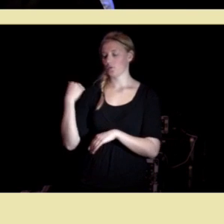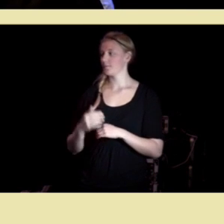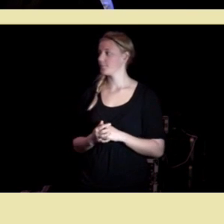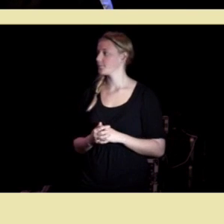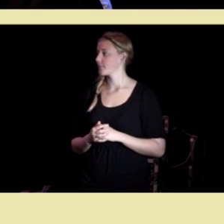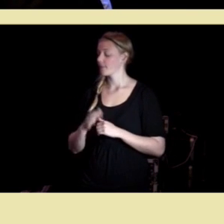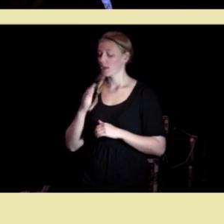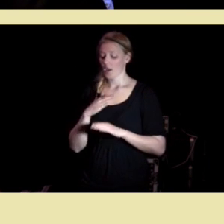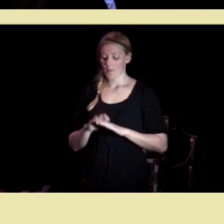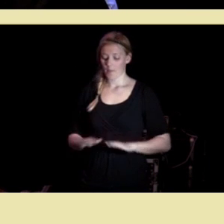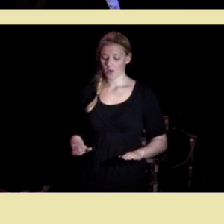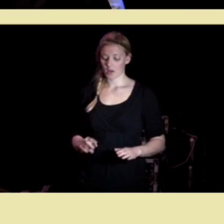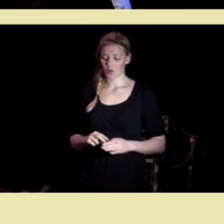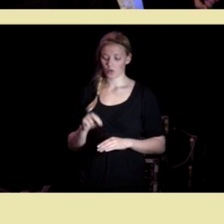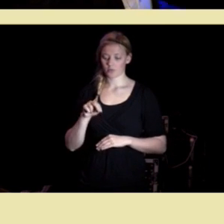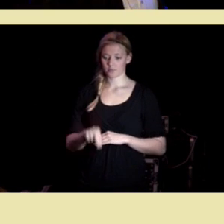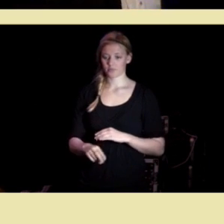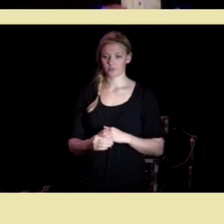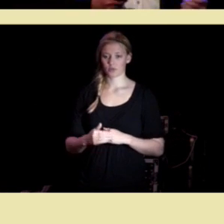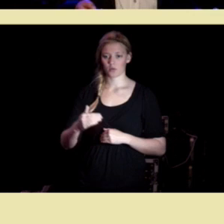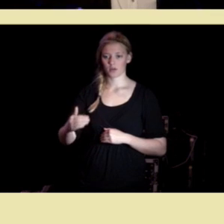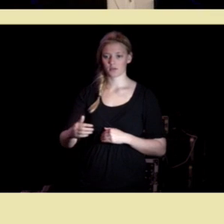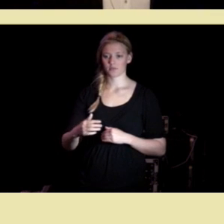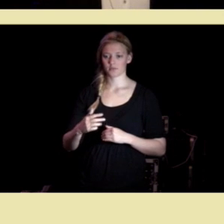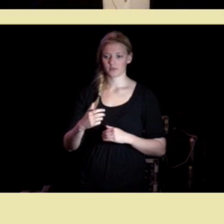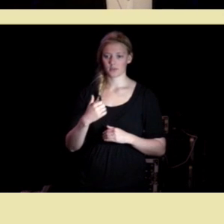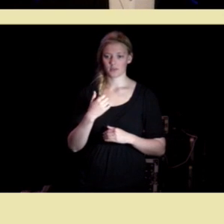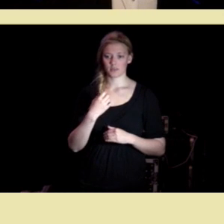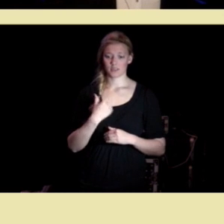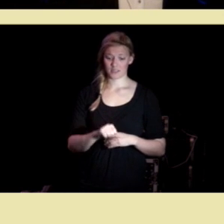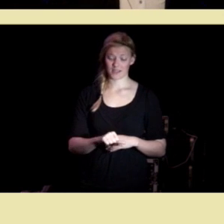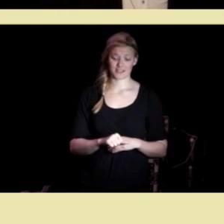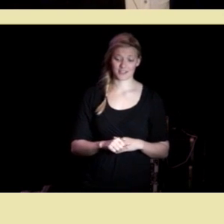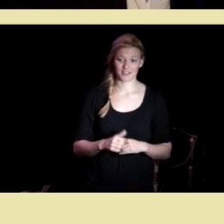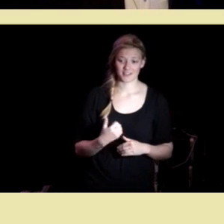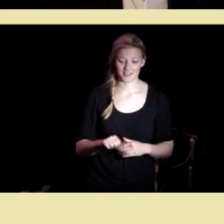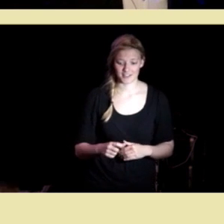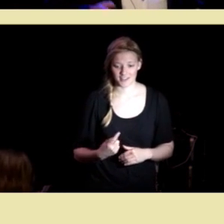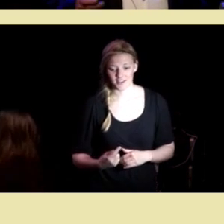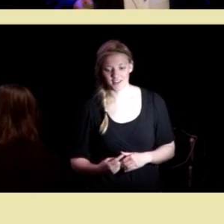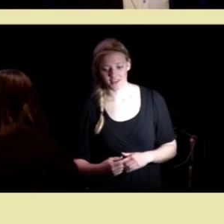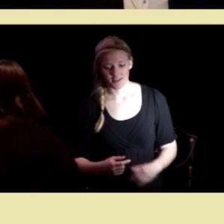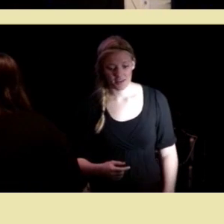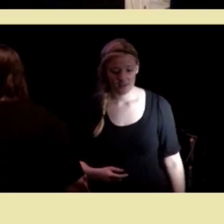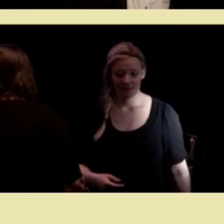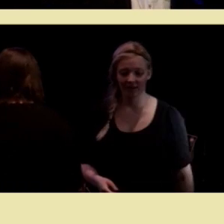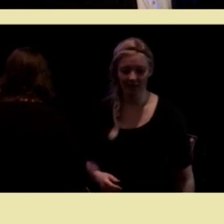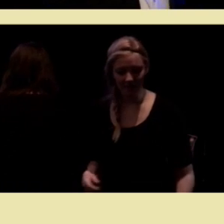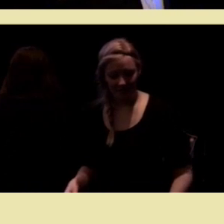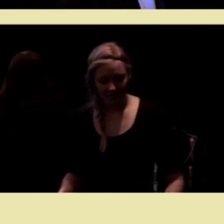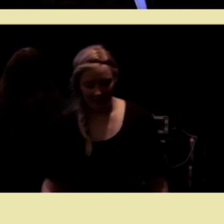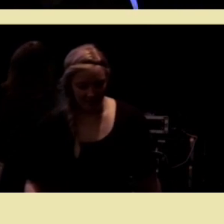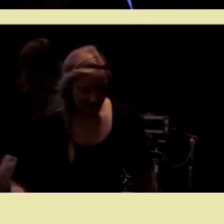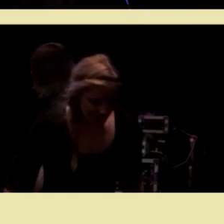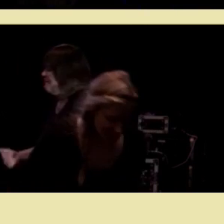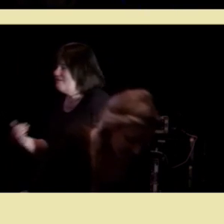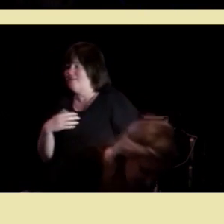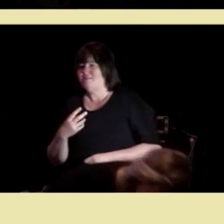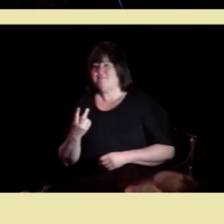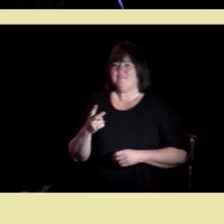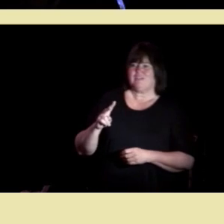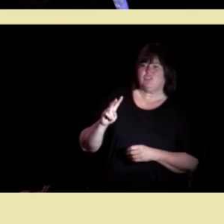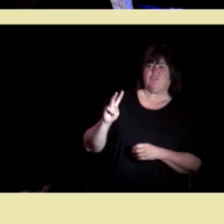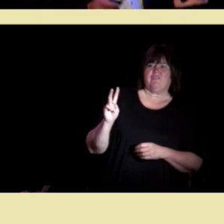på Ahus, som er bakkerekorden vår så langt, fra 306 til 61 på et halvt år. Det er ganske kult det, det er sånn